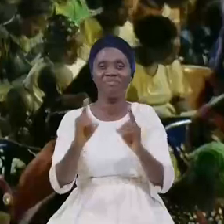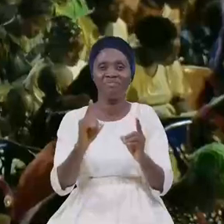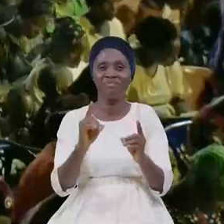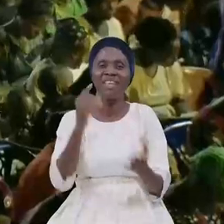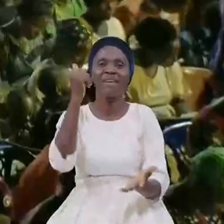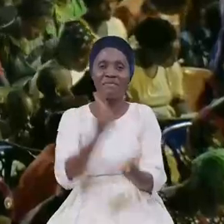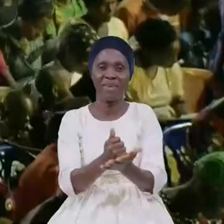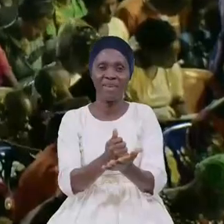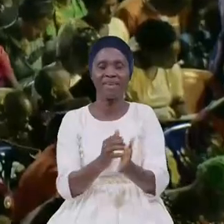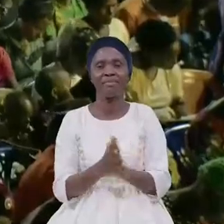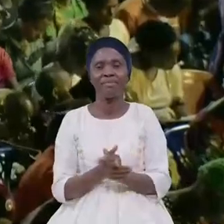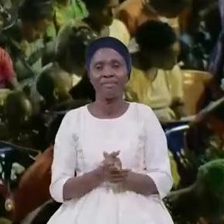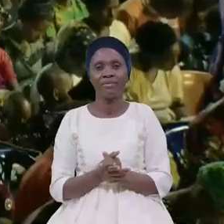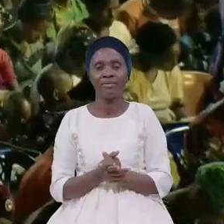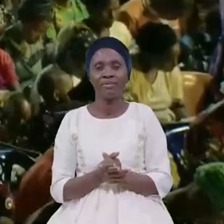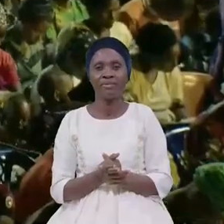Amen.